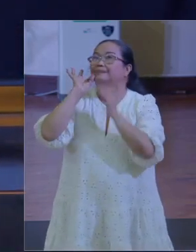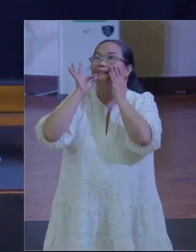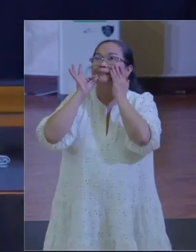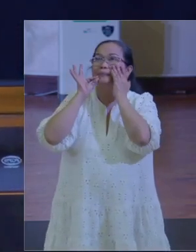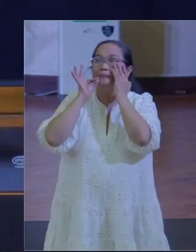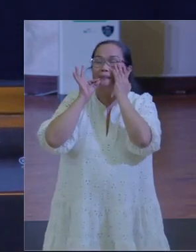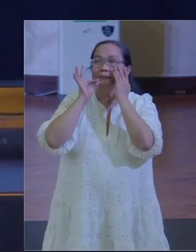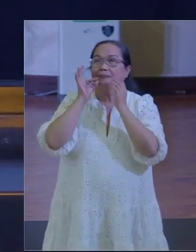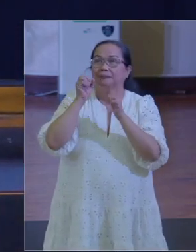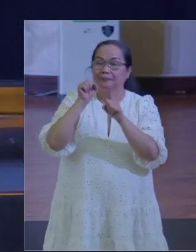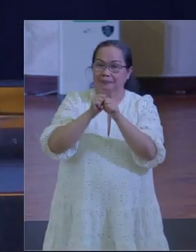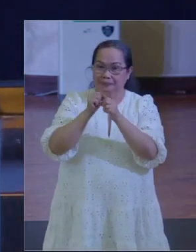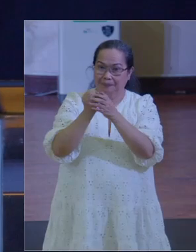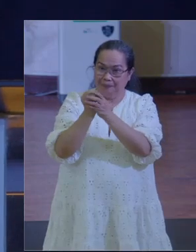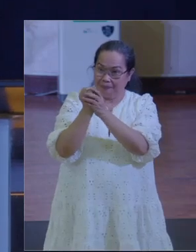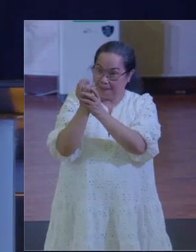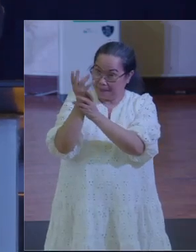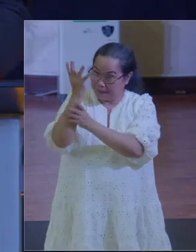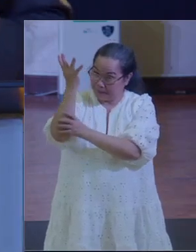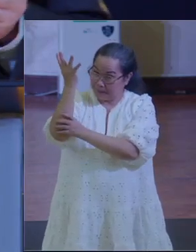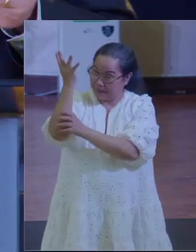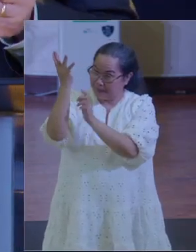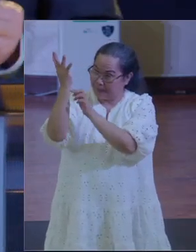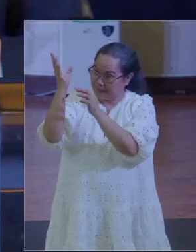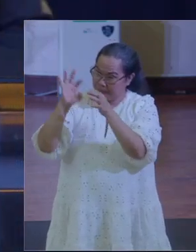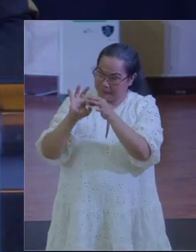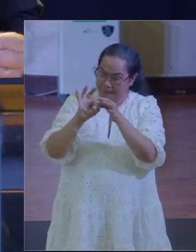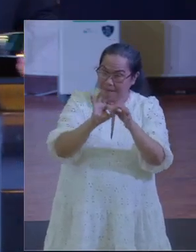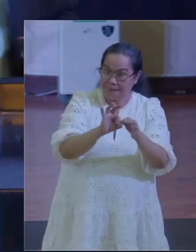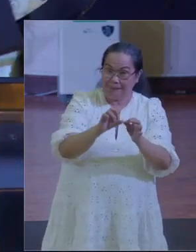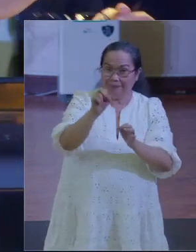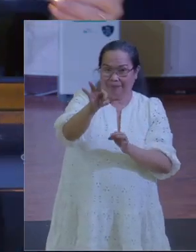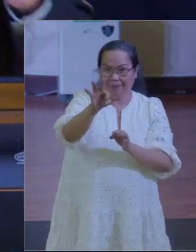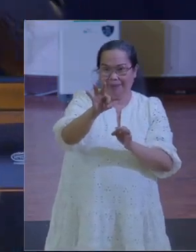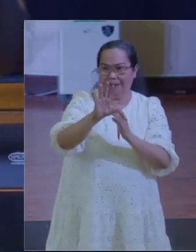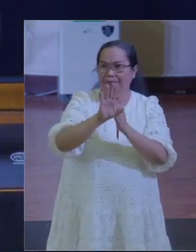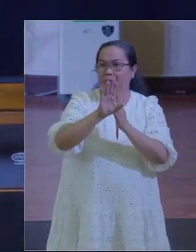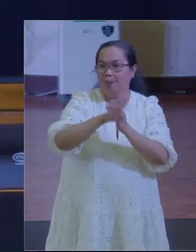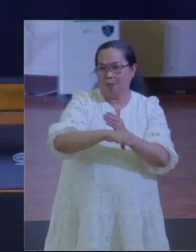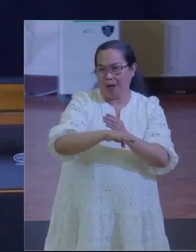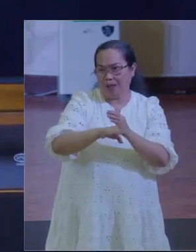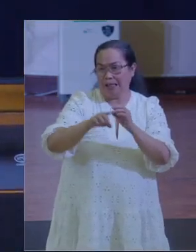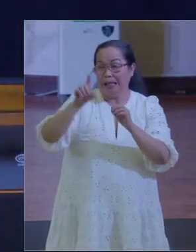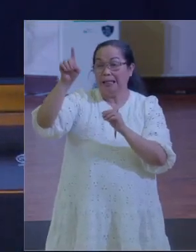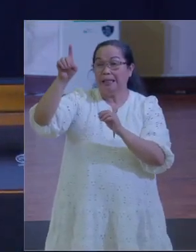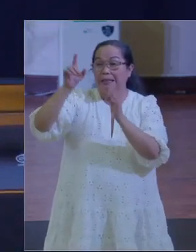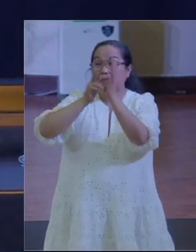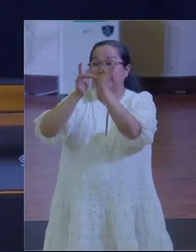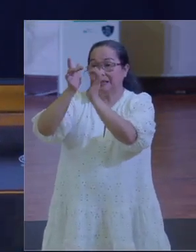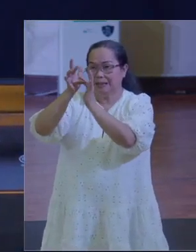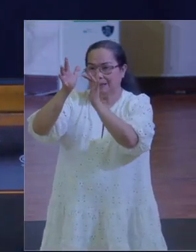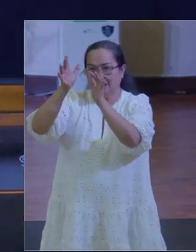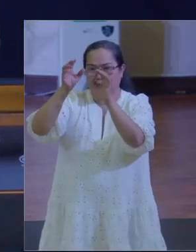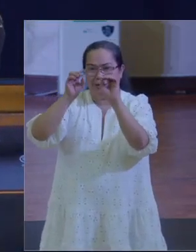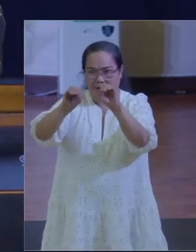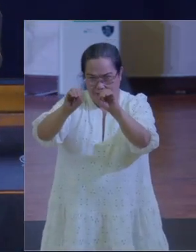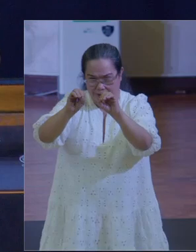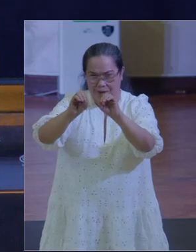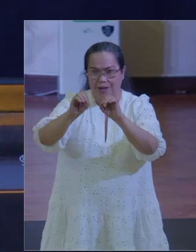repentance. Ang pagmumunga ay konektado sa pagsisi. Pag binilikan natin yung turo ng Panginoon sa Luke chapter